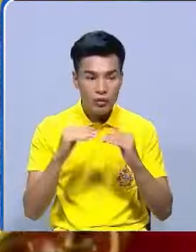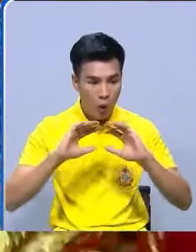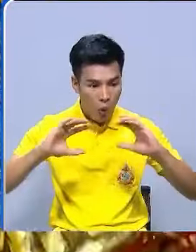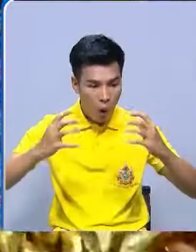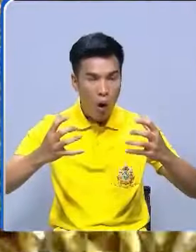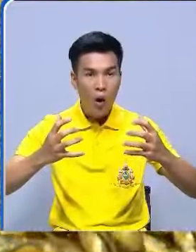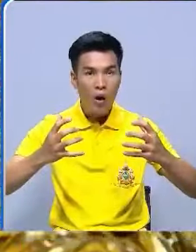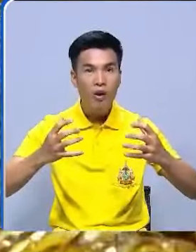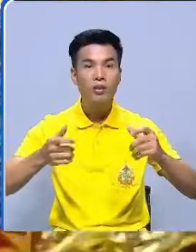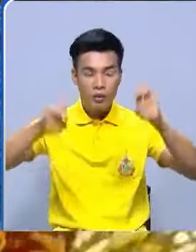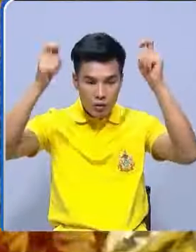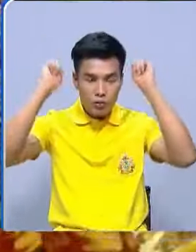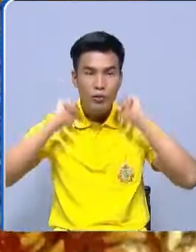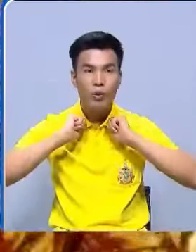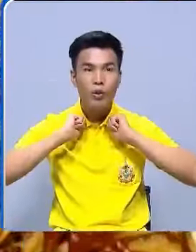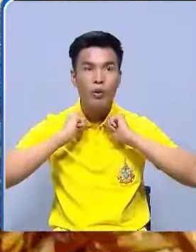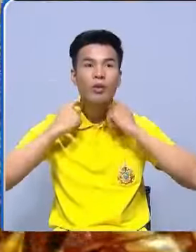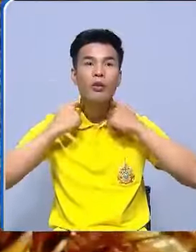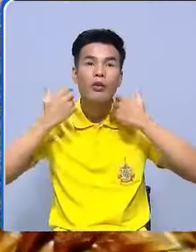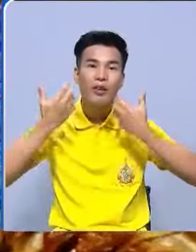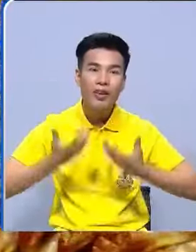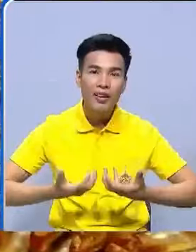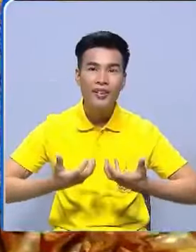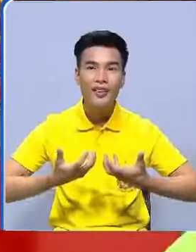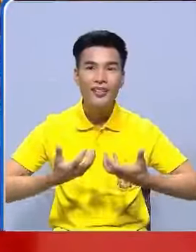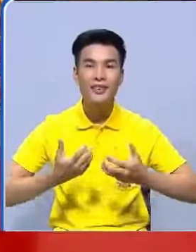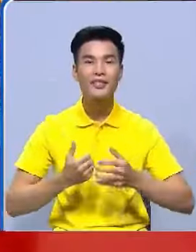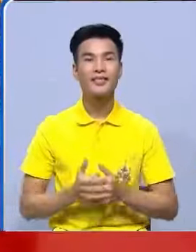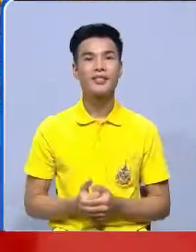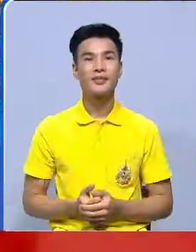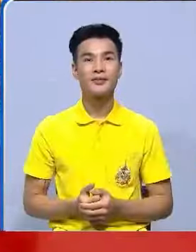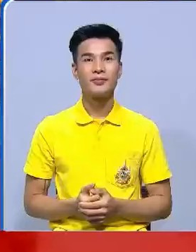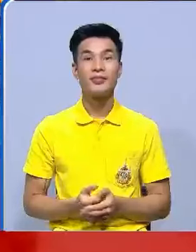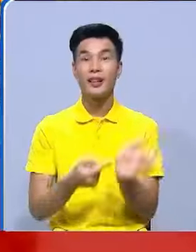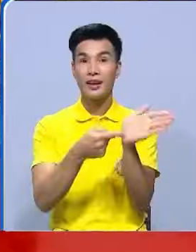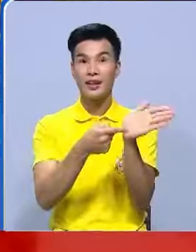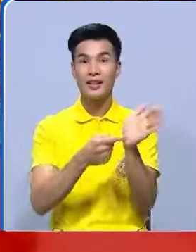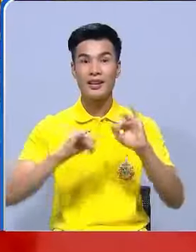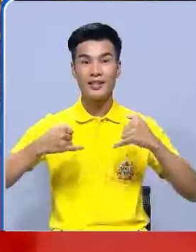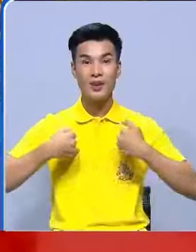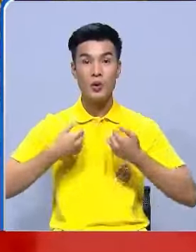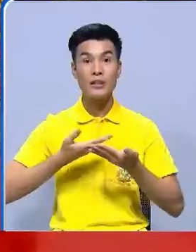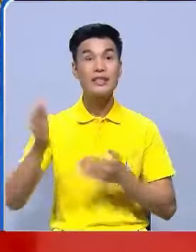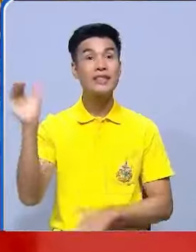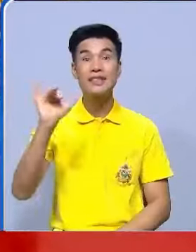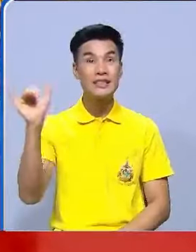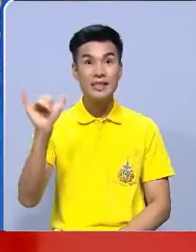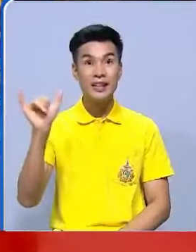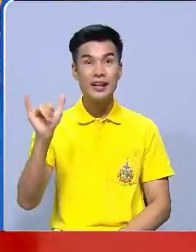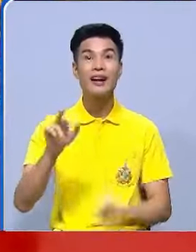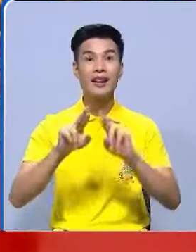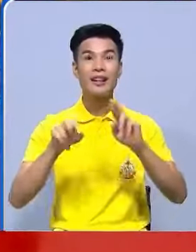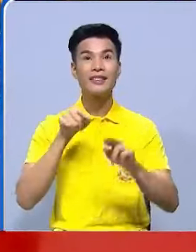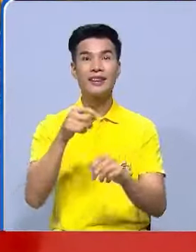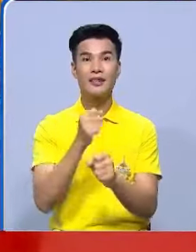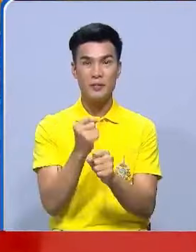ไปสวมที่คอสงสัยต้องมีคอเคล็ดกันบ้างแหละ เส้นนี้น้องยังไม่มีเจ้าของนะครับเพราะว่าที่ร้านสั่งทำขึ้นม